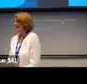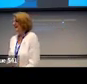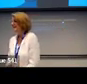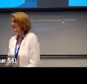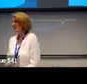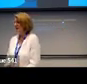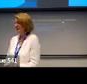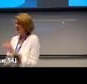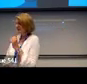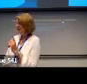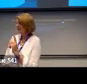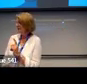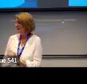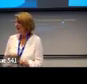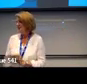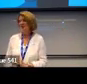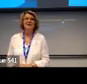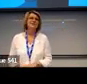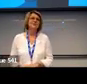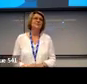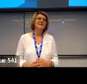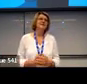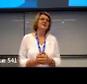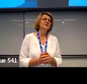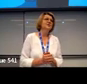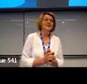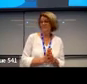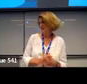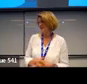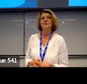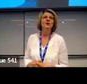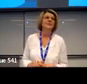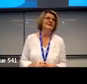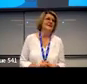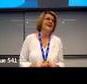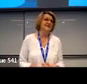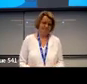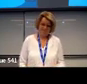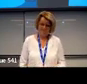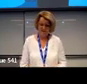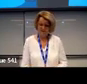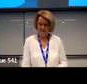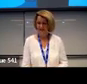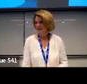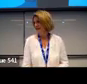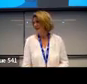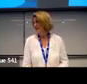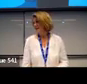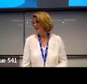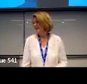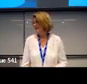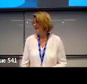ça. Et le seul parmi les 50 premiers à être géré sur une base entièrement non commerciale.